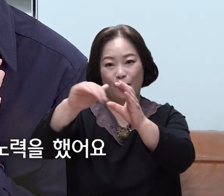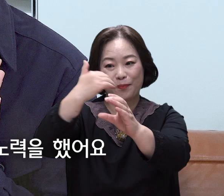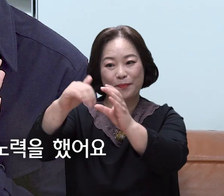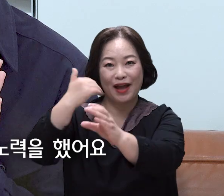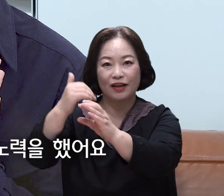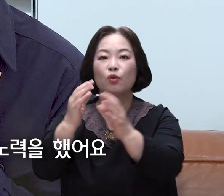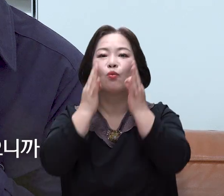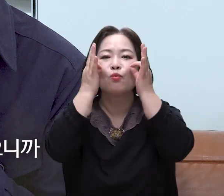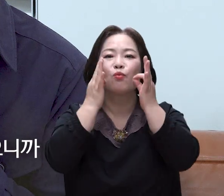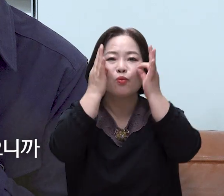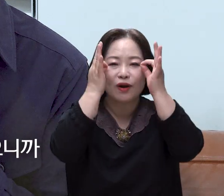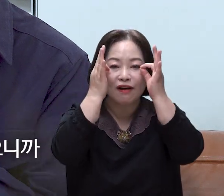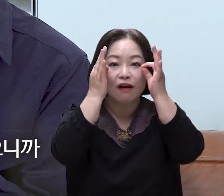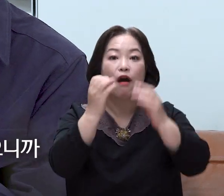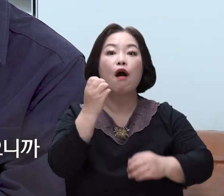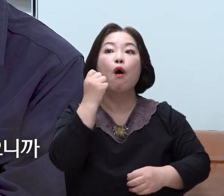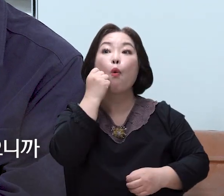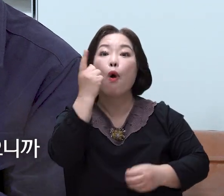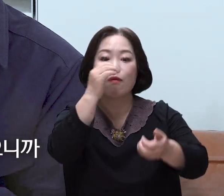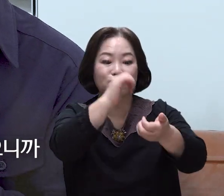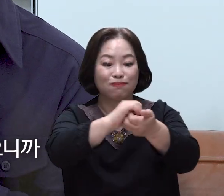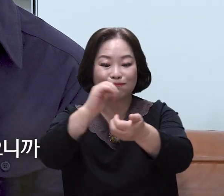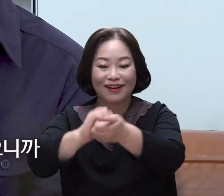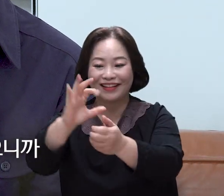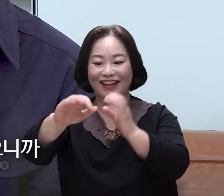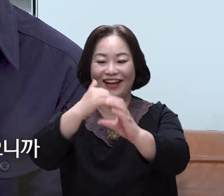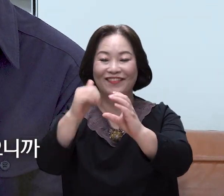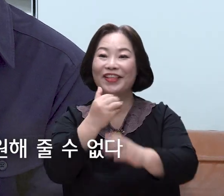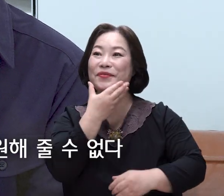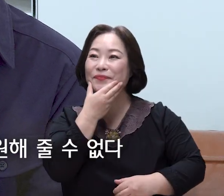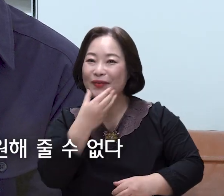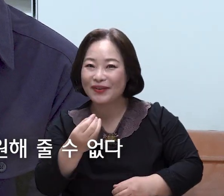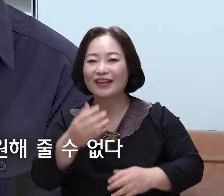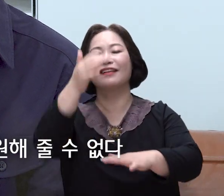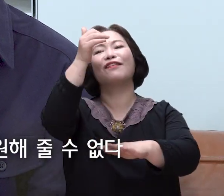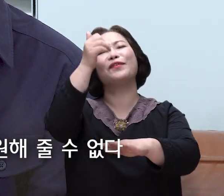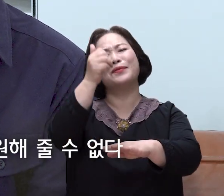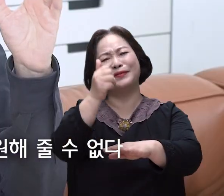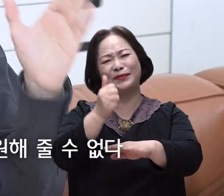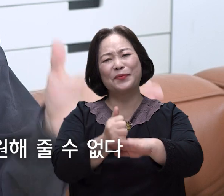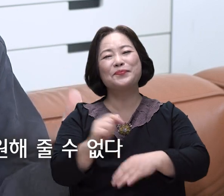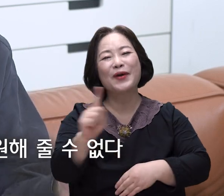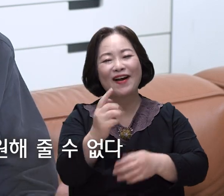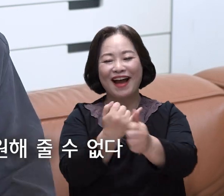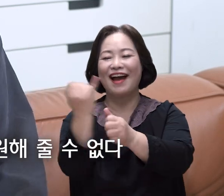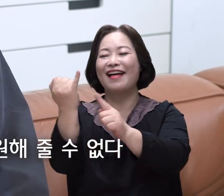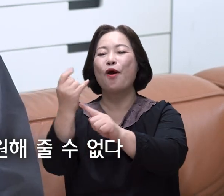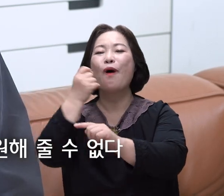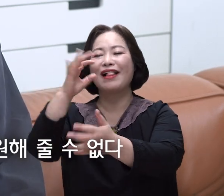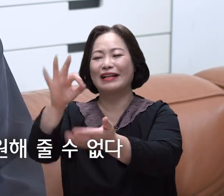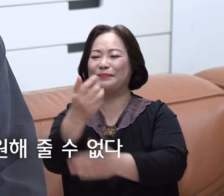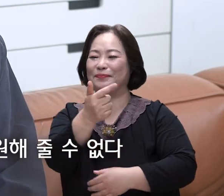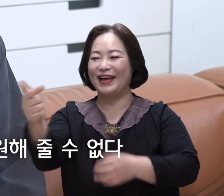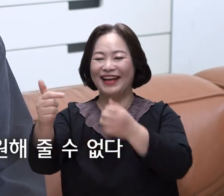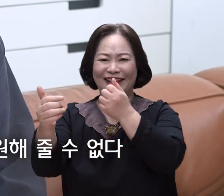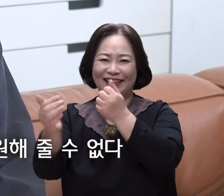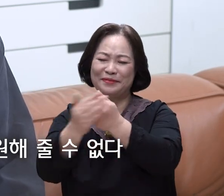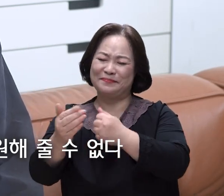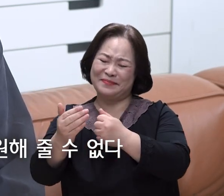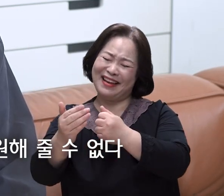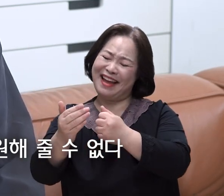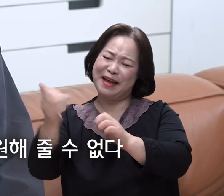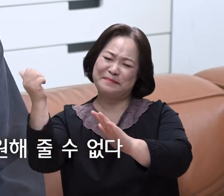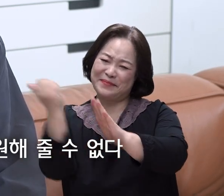받기 위해서 노력을 했어요. 왜냐면은 정기적으로 수입이 들어오면 좋으니까. 결론적으로는 아내의 수입이 너무 높기